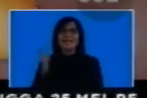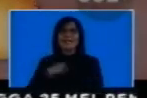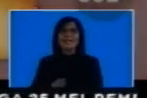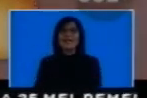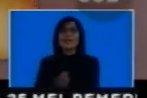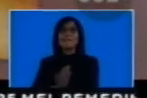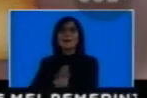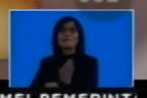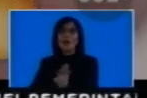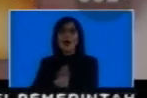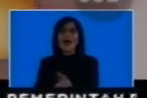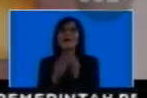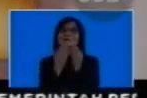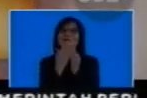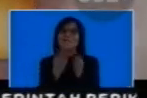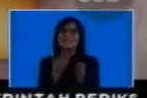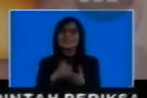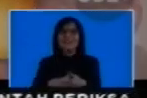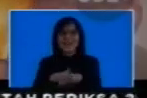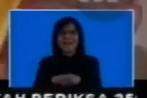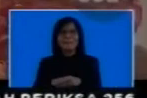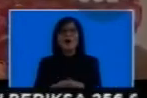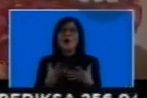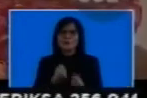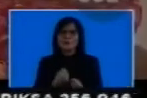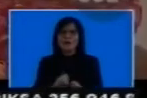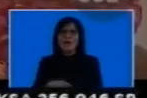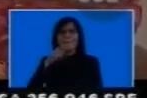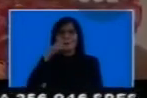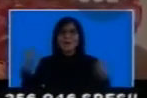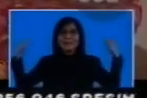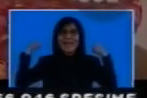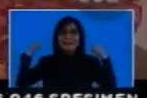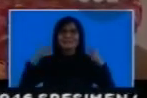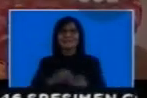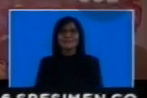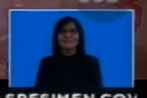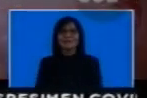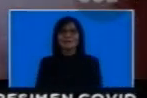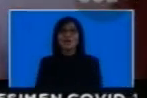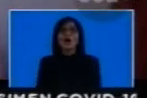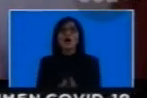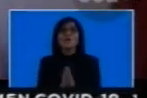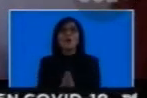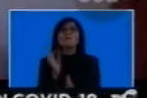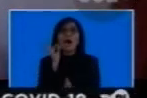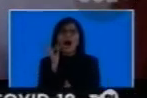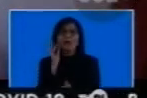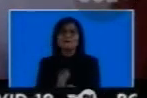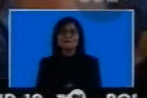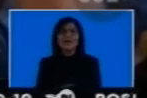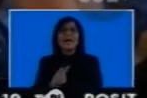Saya dari Papua memberi salam kepada Bapak. Semoga Bapak sehat dan gembira. Minta maaf,